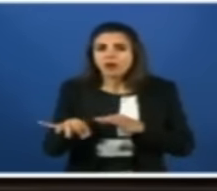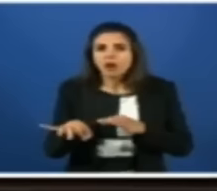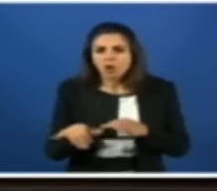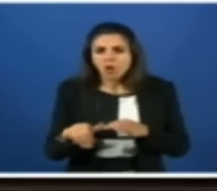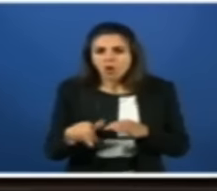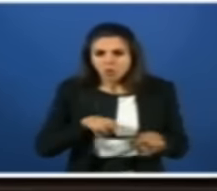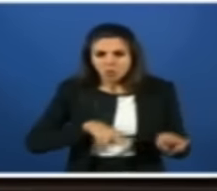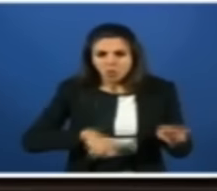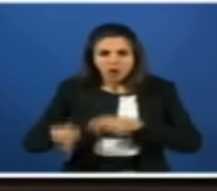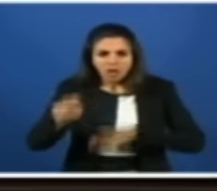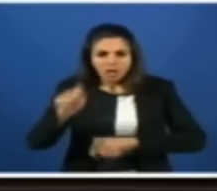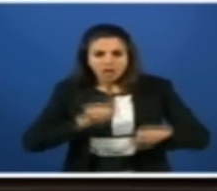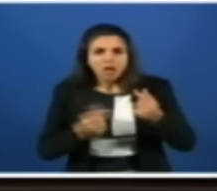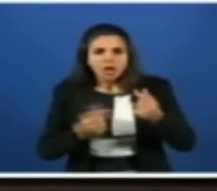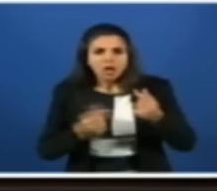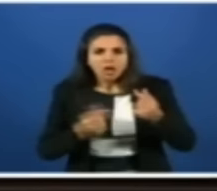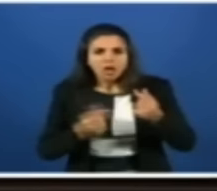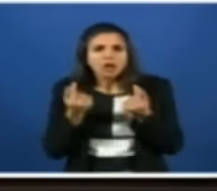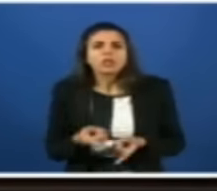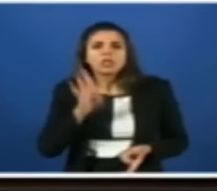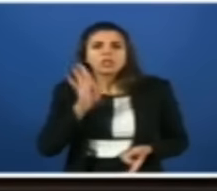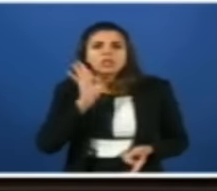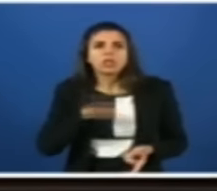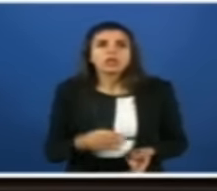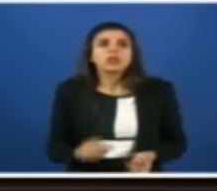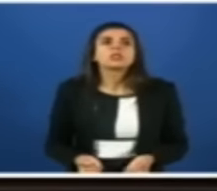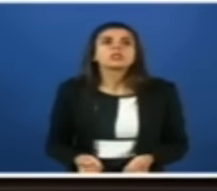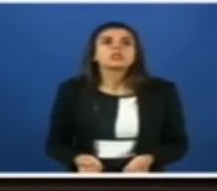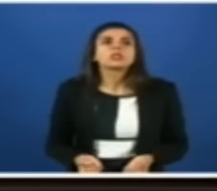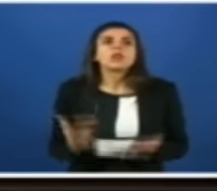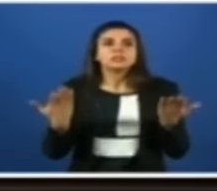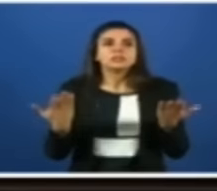bölünmüş yol. Yeter mi? Yetmez.